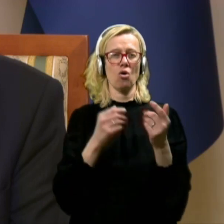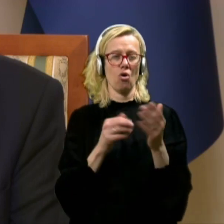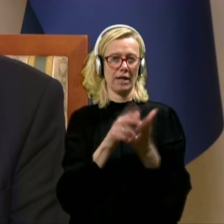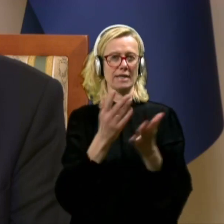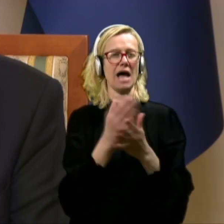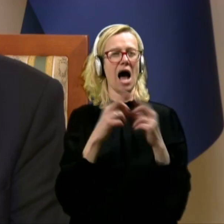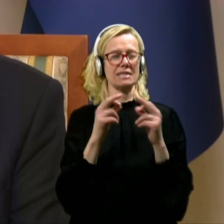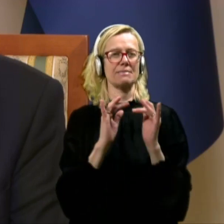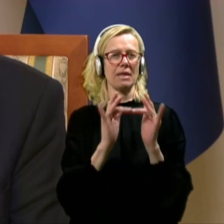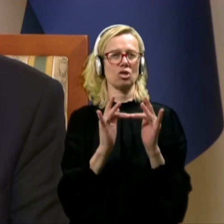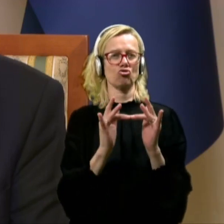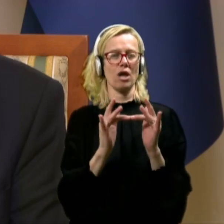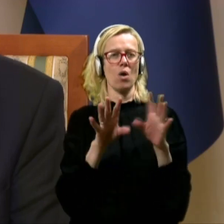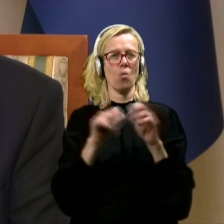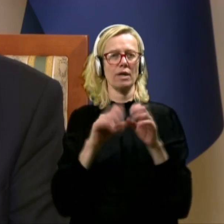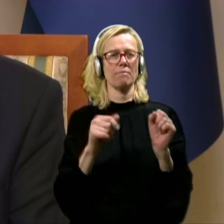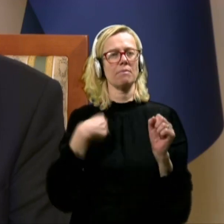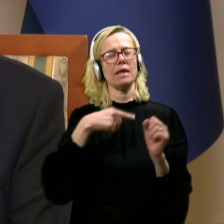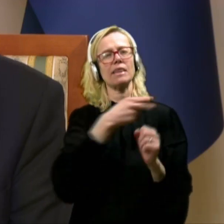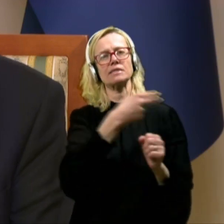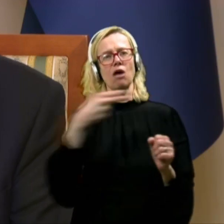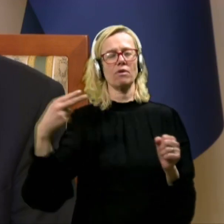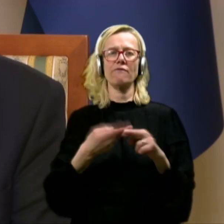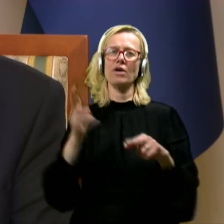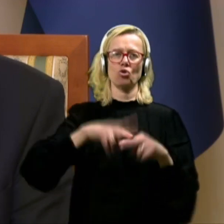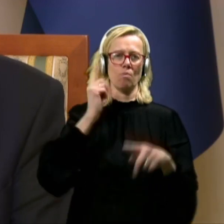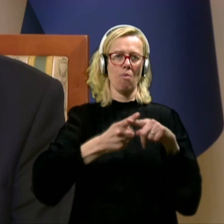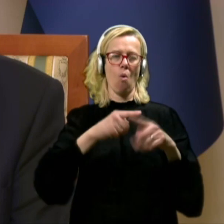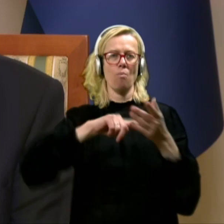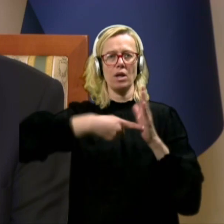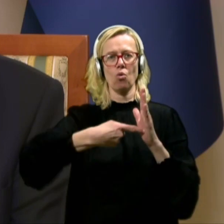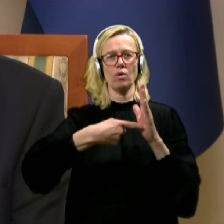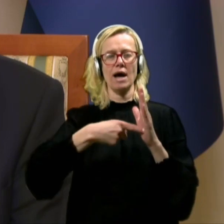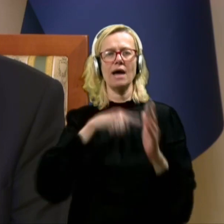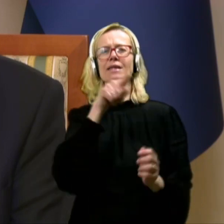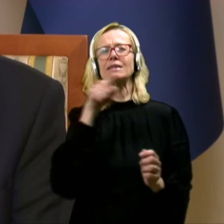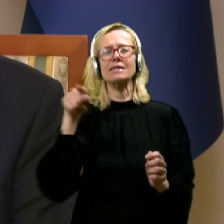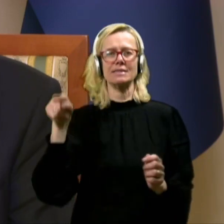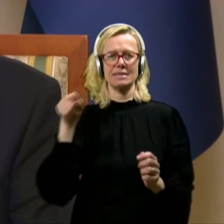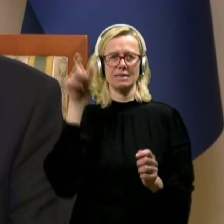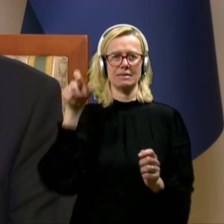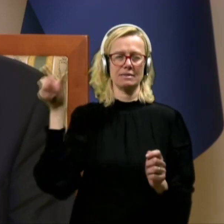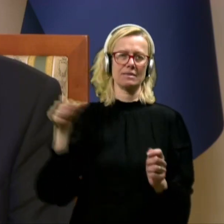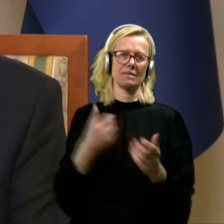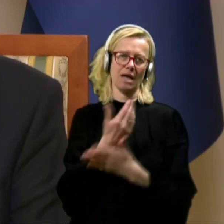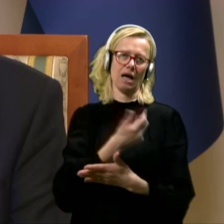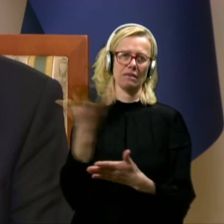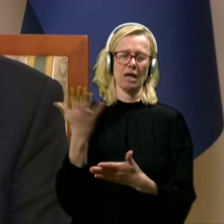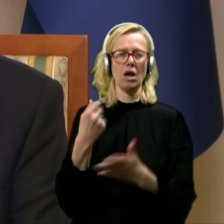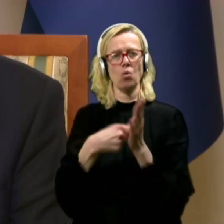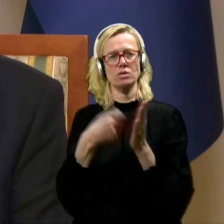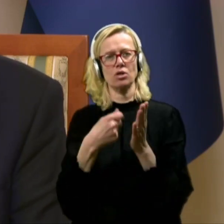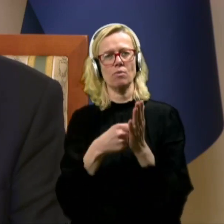asimetrične ukrepe, s katerim naslavljamo več kot 500 tisoč tistih, za katere ocenjujemo, da jih